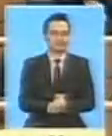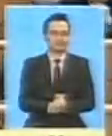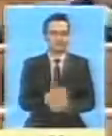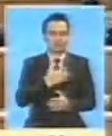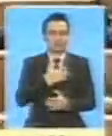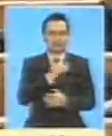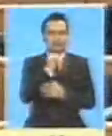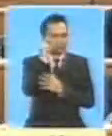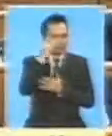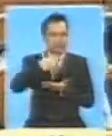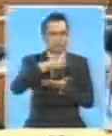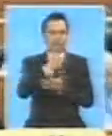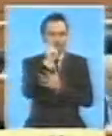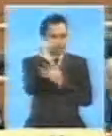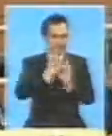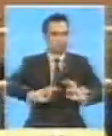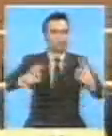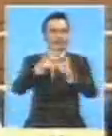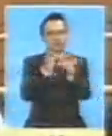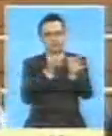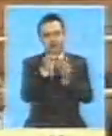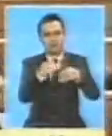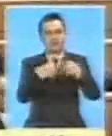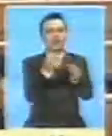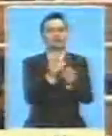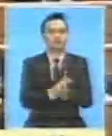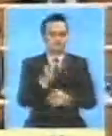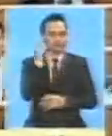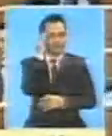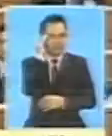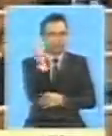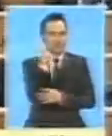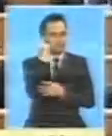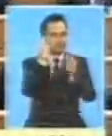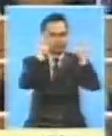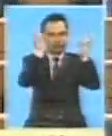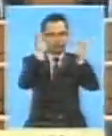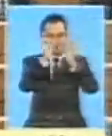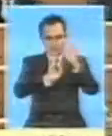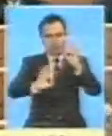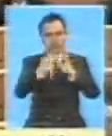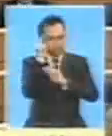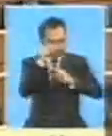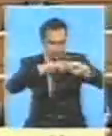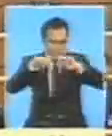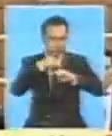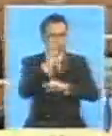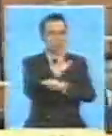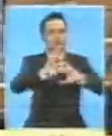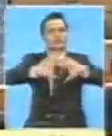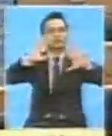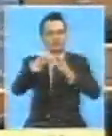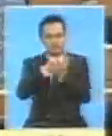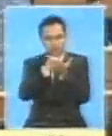ผมจะขอเรียนด้วยวาจาเฉพาะบางส่วนที่ต้องการแล้วก็เน้นย้ำให้ท่านเข้าใจนะครับในเรื่องประเด็นหลักสำคัญที่รัฐบาลจะเร่งผลักดันให้เกิดผลผลิตโดย